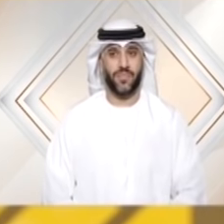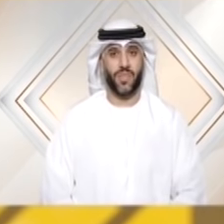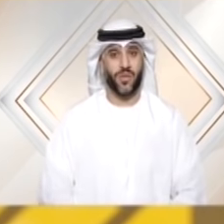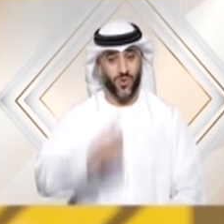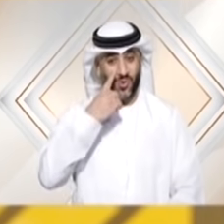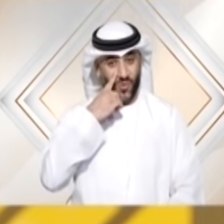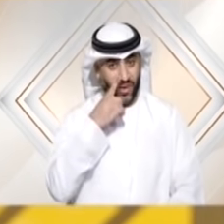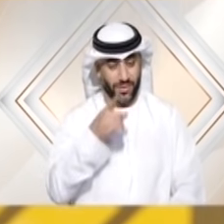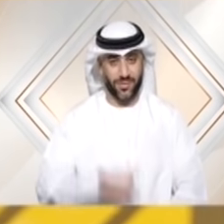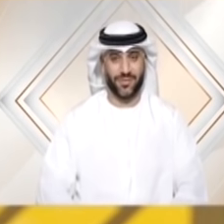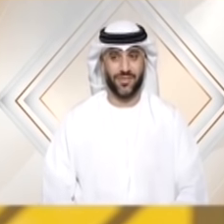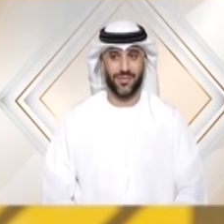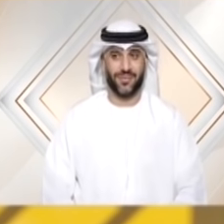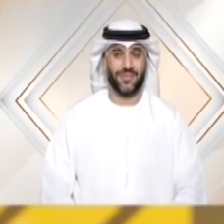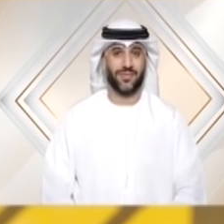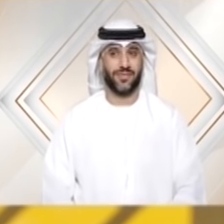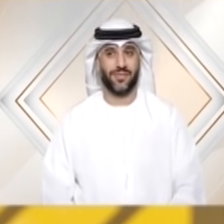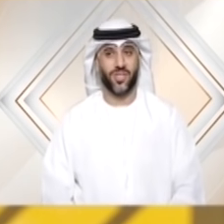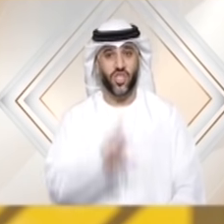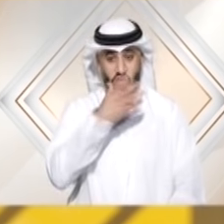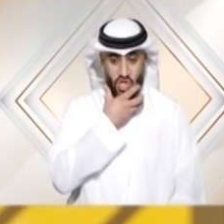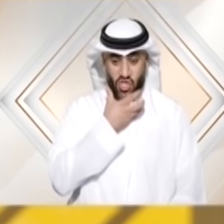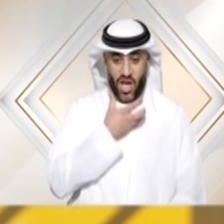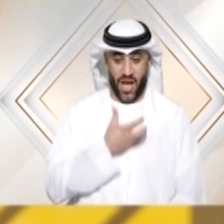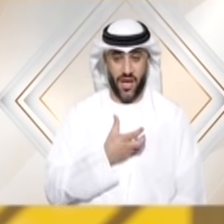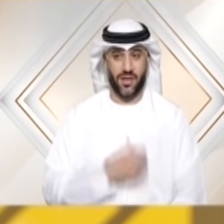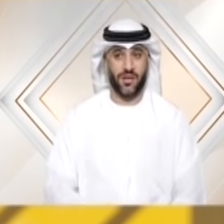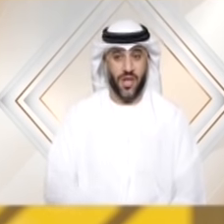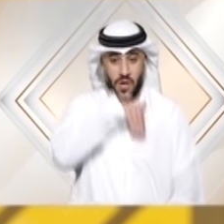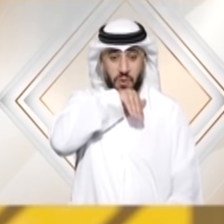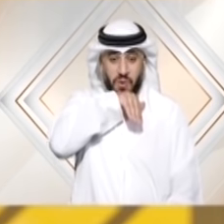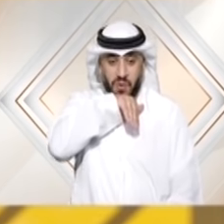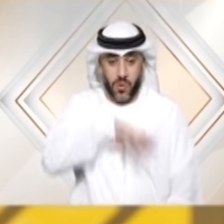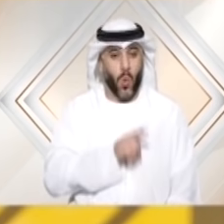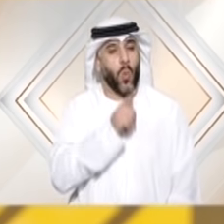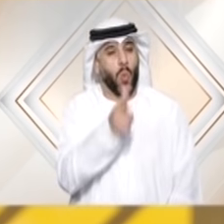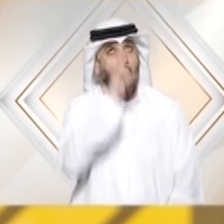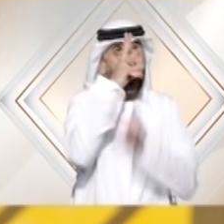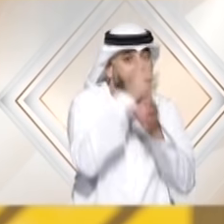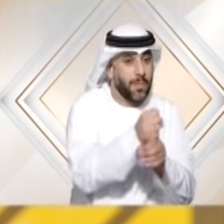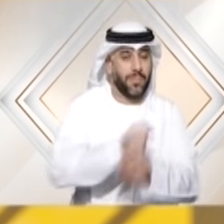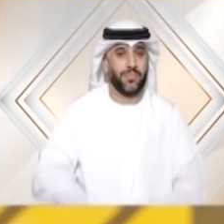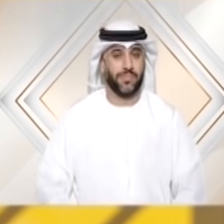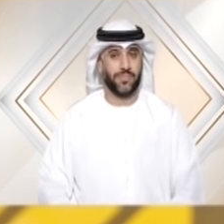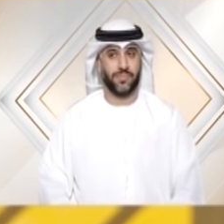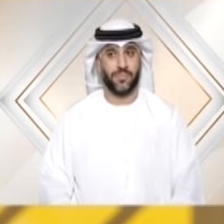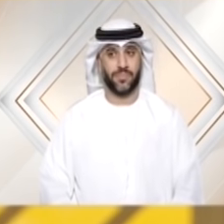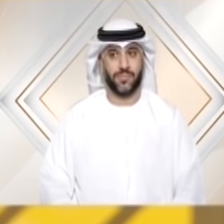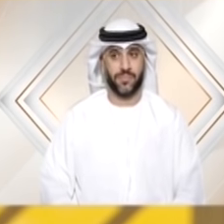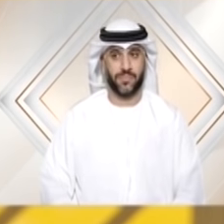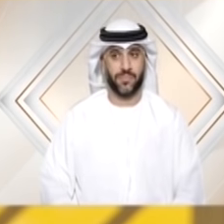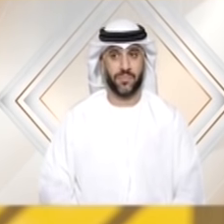كيف الآن، شوف اسأل مشايخ الدين قولهم قال صلى الله عليه وسلم، قال صلى الله عليه وسلم يقطع